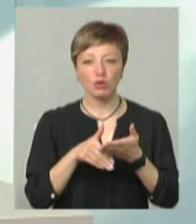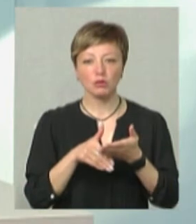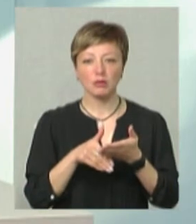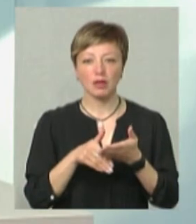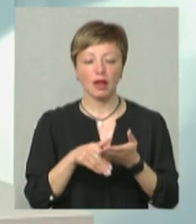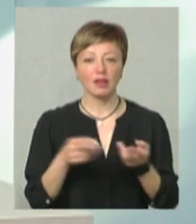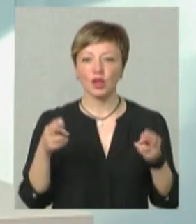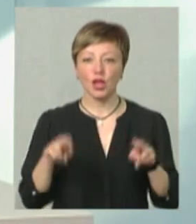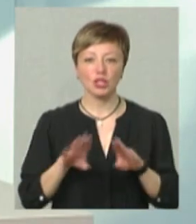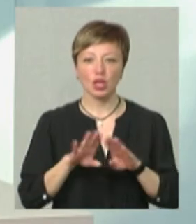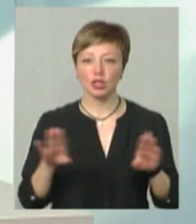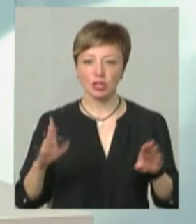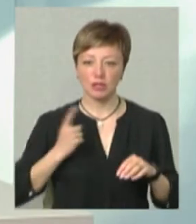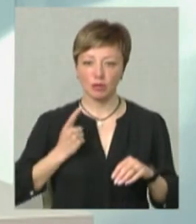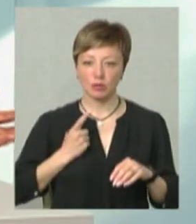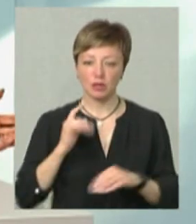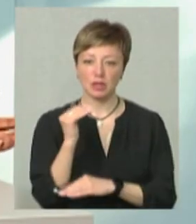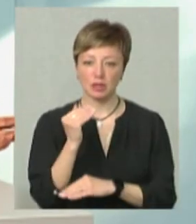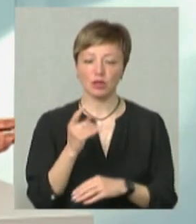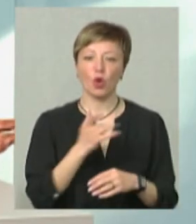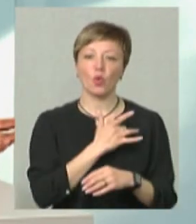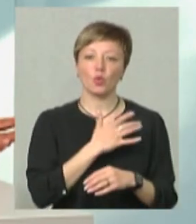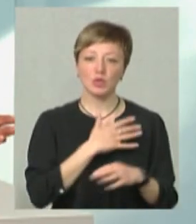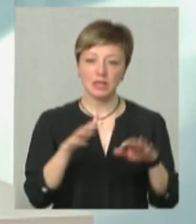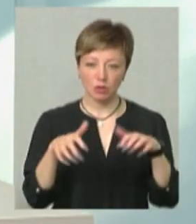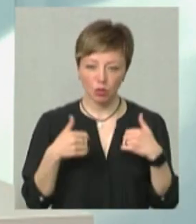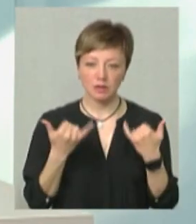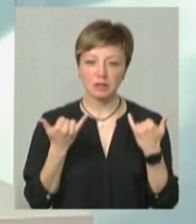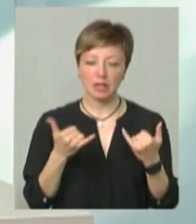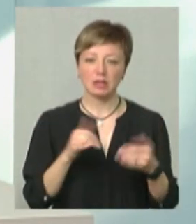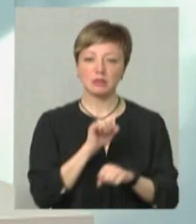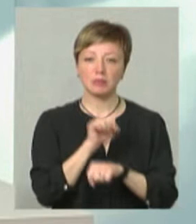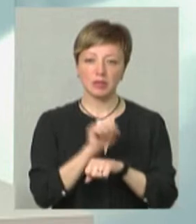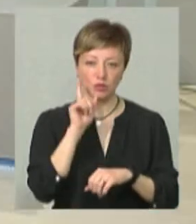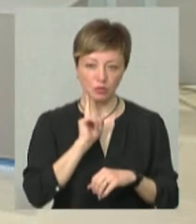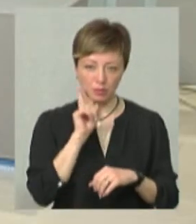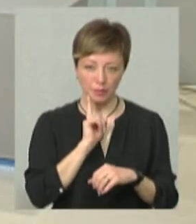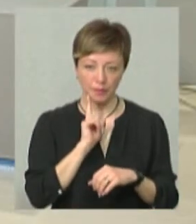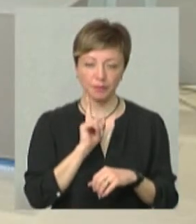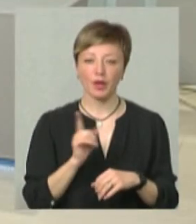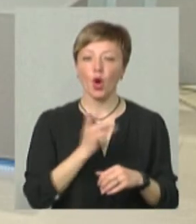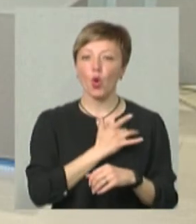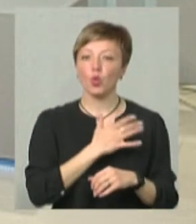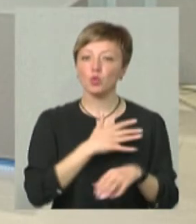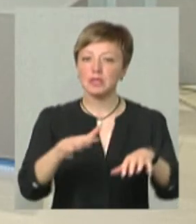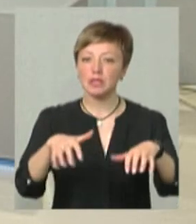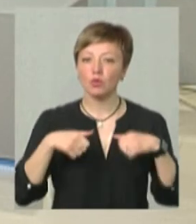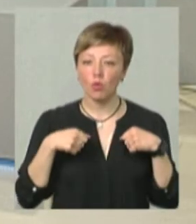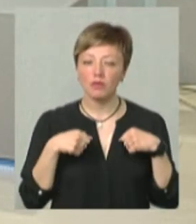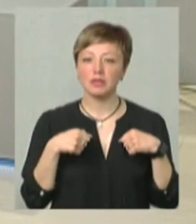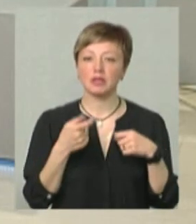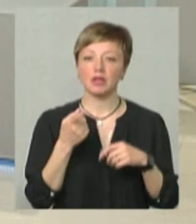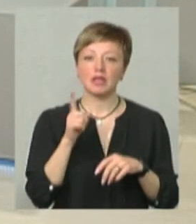не залишити дитину саму? Ну, усиновлення зараз, воно призупинене, не відбувається. Усиновлення було